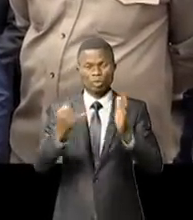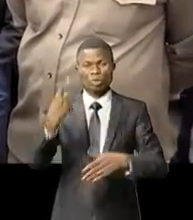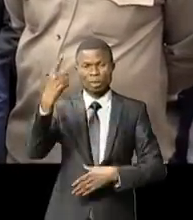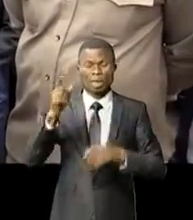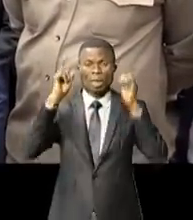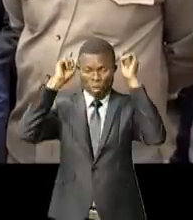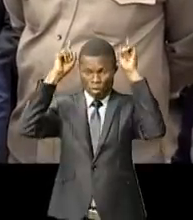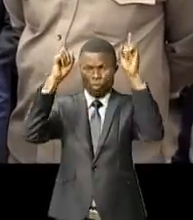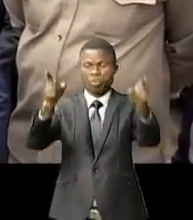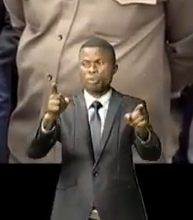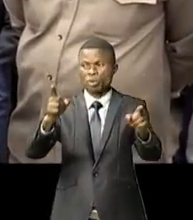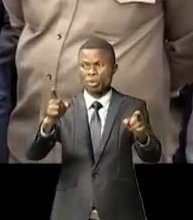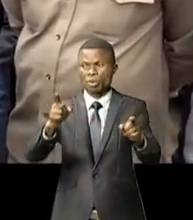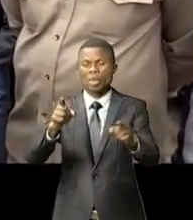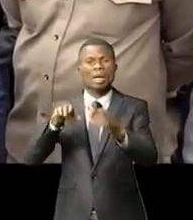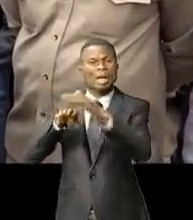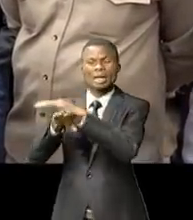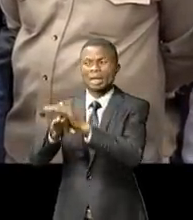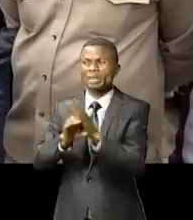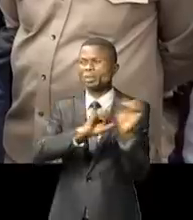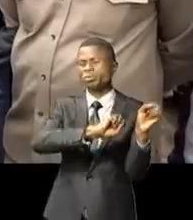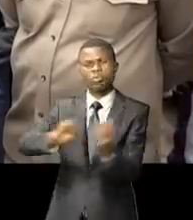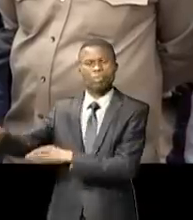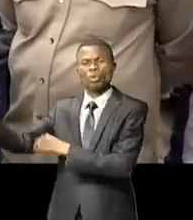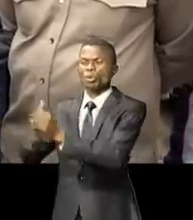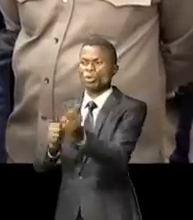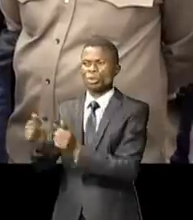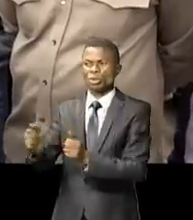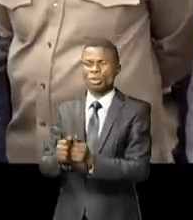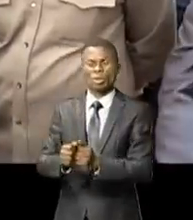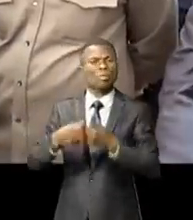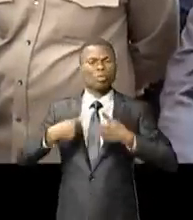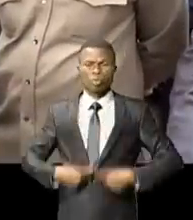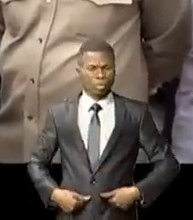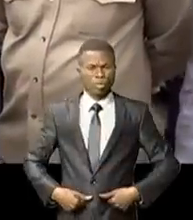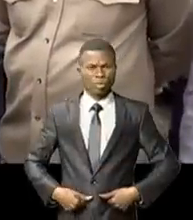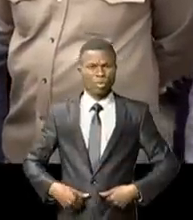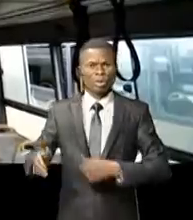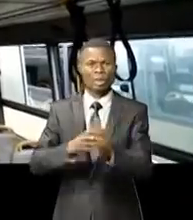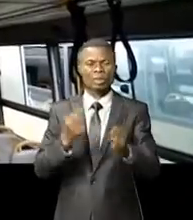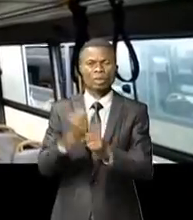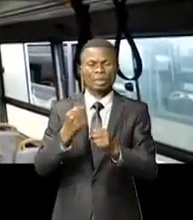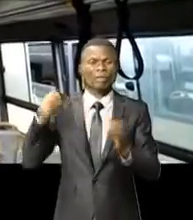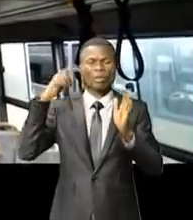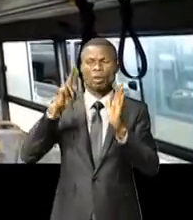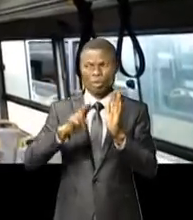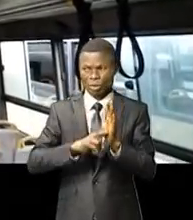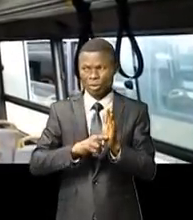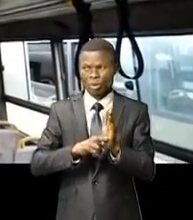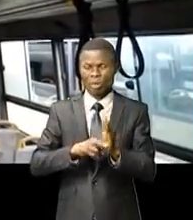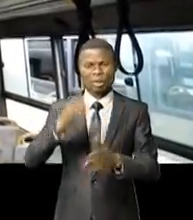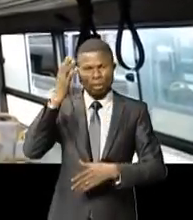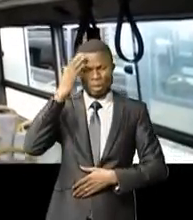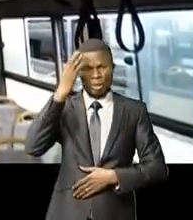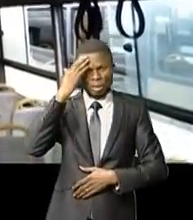bus cannibalisés, sabotés pour décourager l'effort du gouvernement. Faut noter